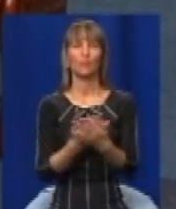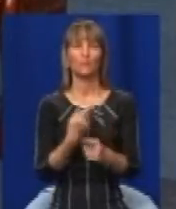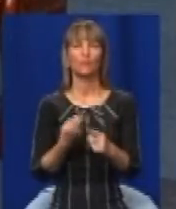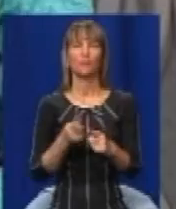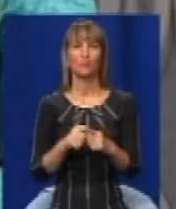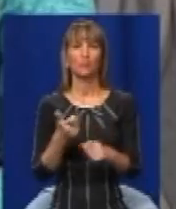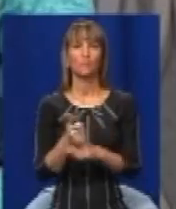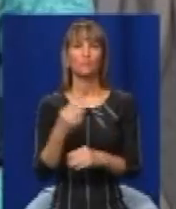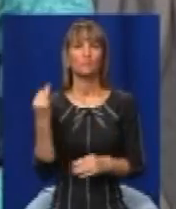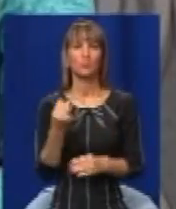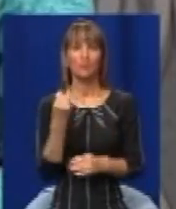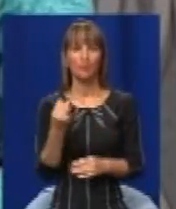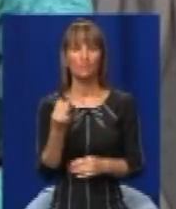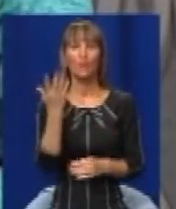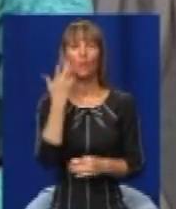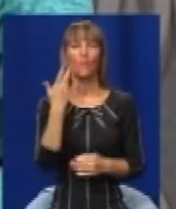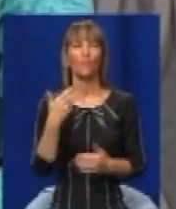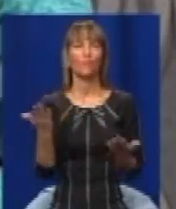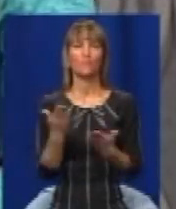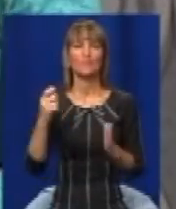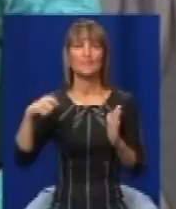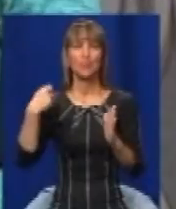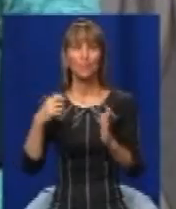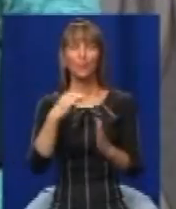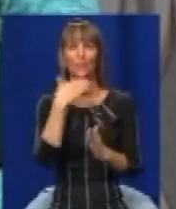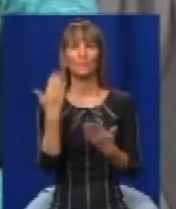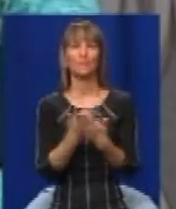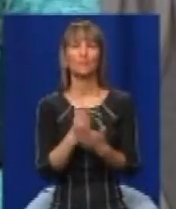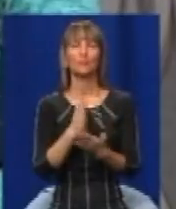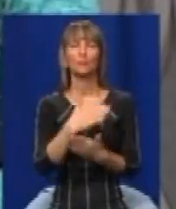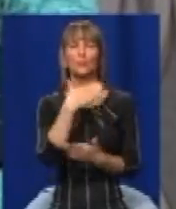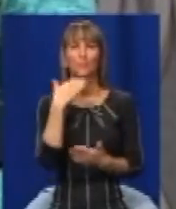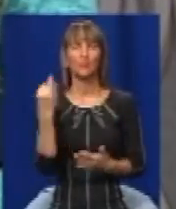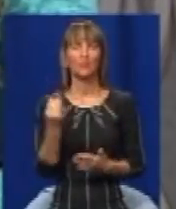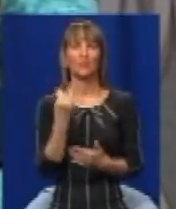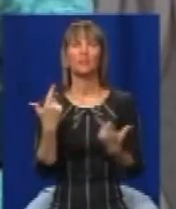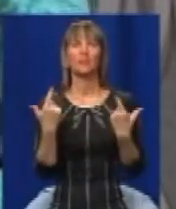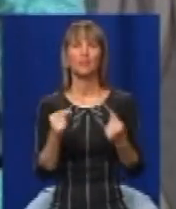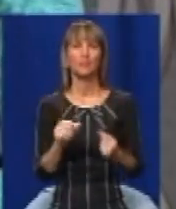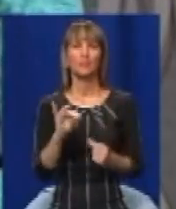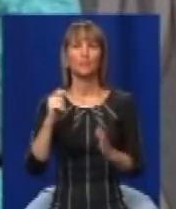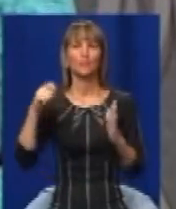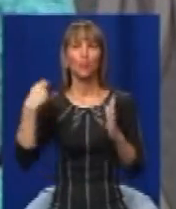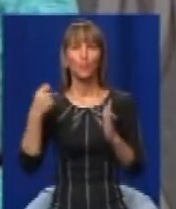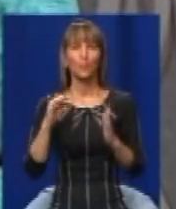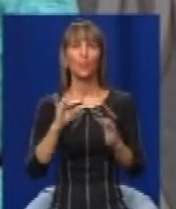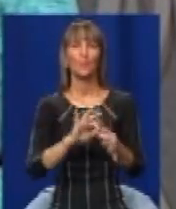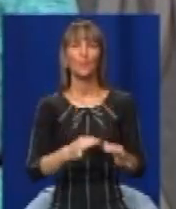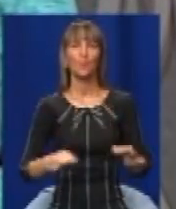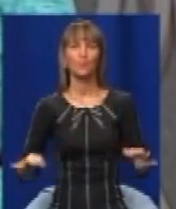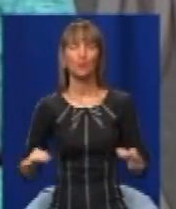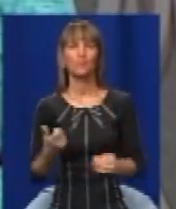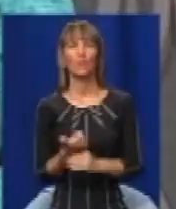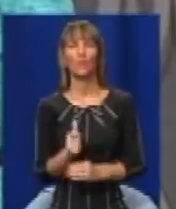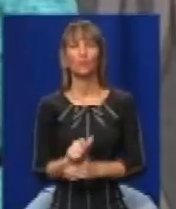така цікава річ, котру знімають. І дуже багато фільмів існують таких дуже цікавих, де і зйомка, і процес зйомки дуже